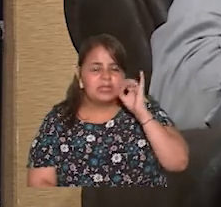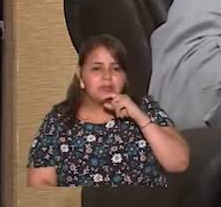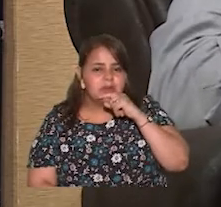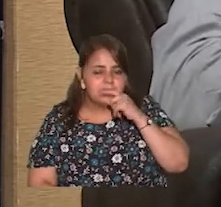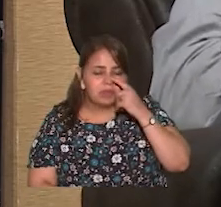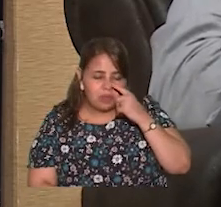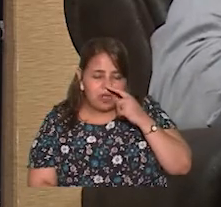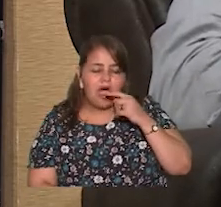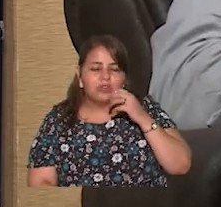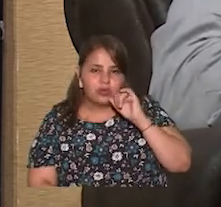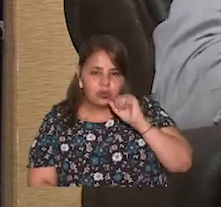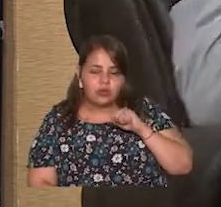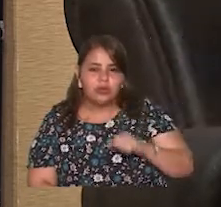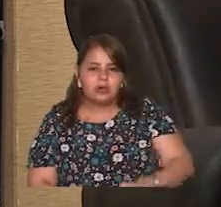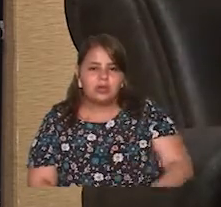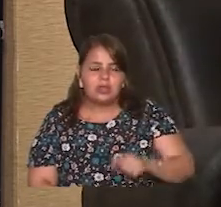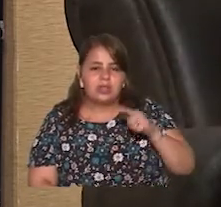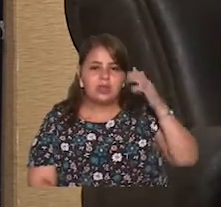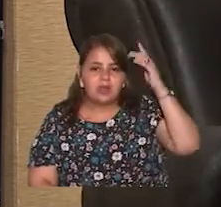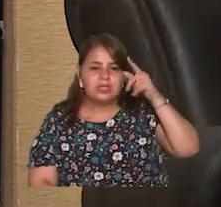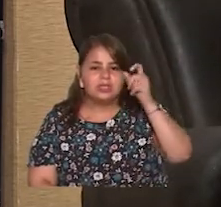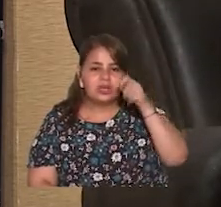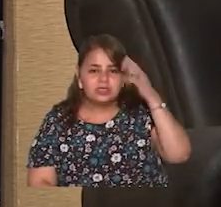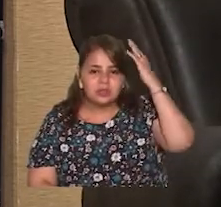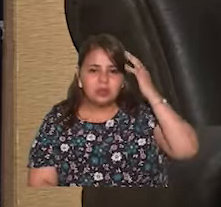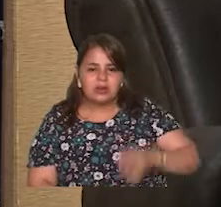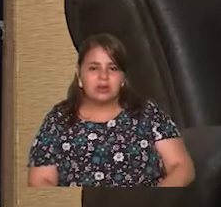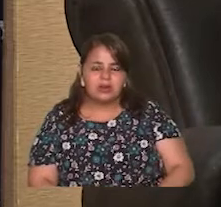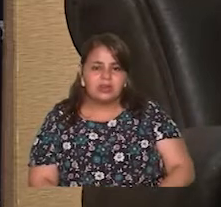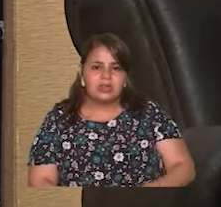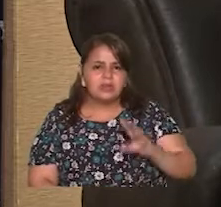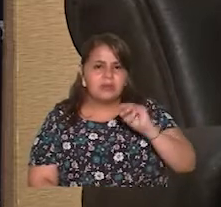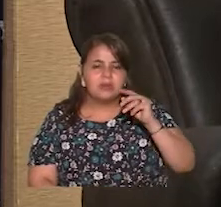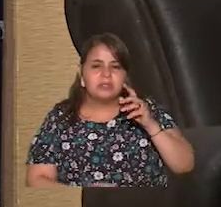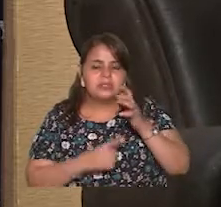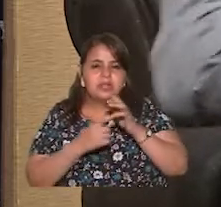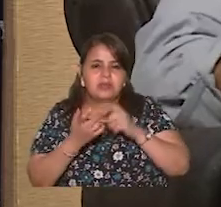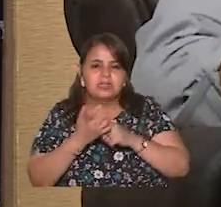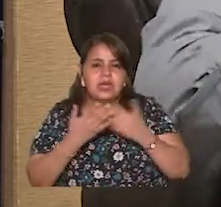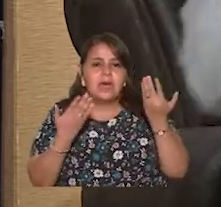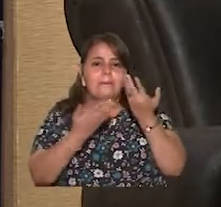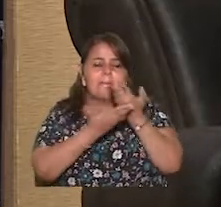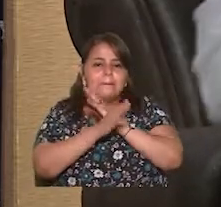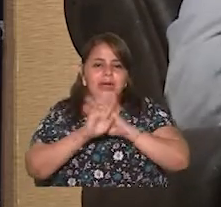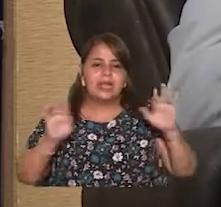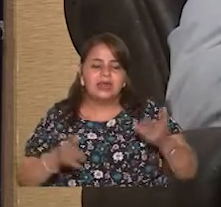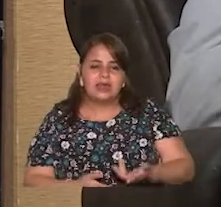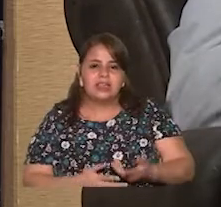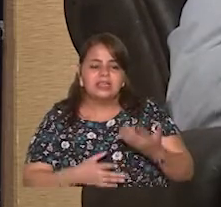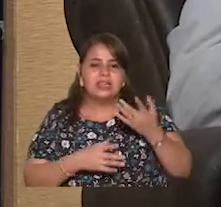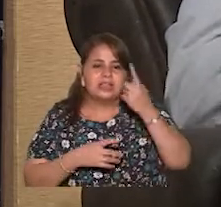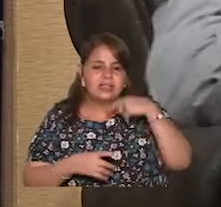انسان مبارك وتعرف الانجيل كويس قوي، بس قبلها على طول قال لك زي ما المسيح بذل. يعني ما الكنيسه ليه بتخضع